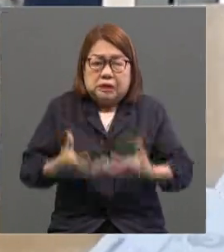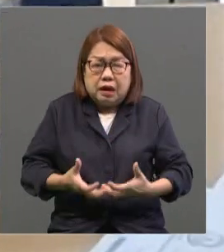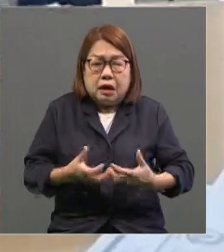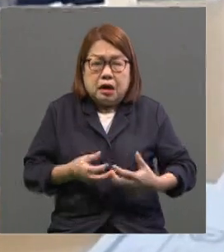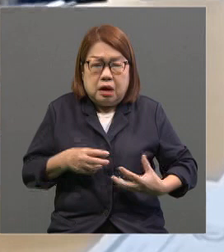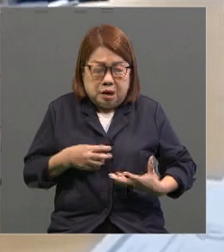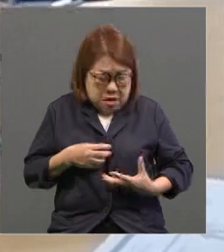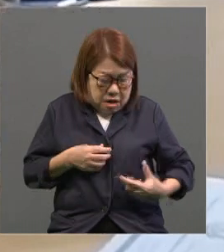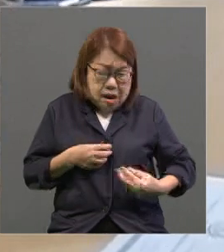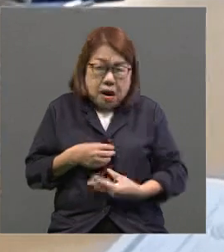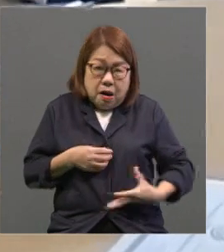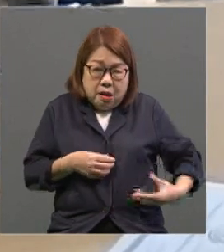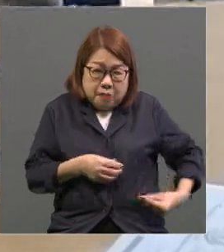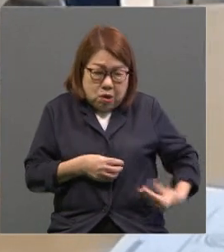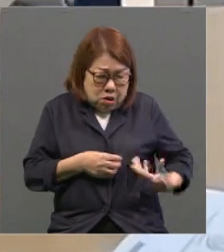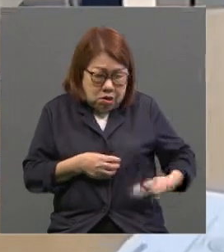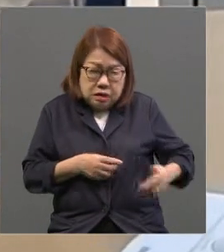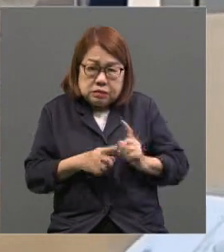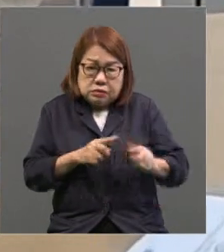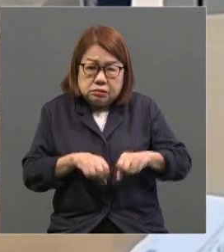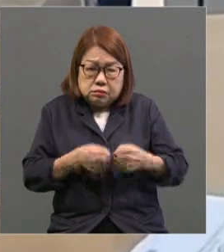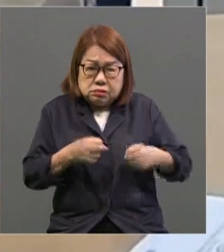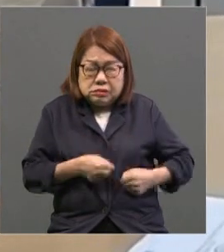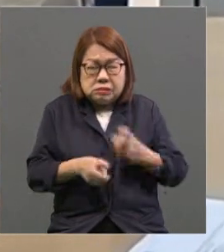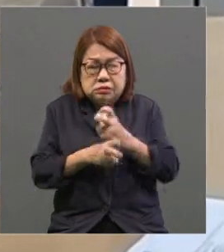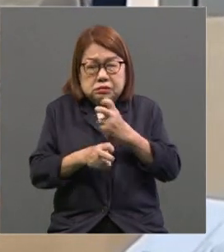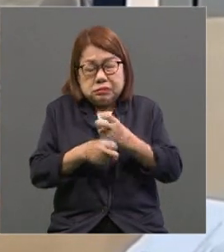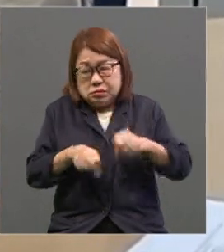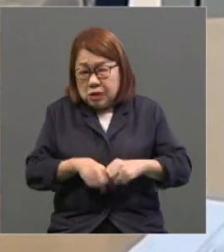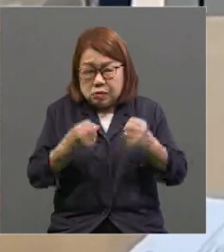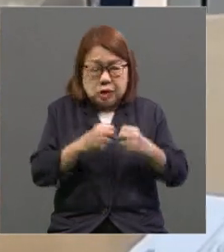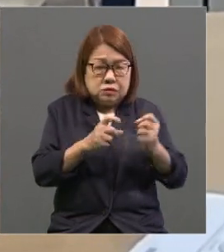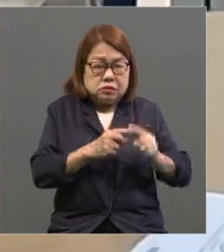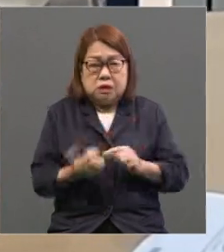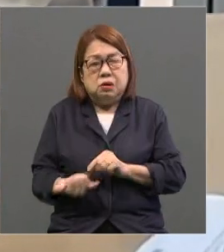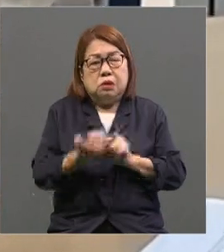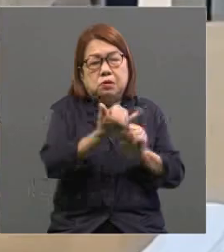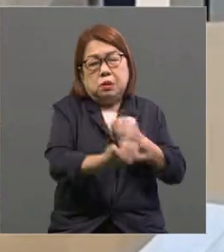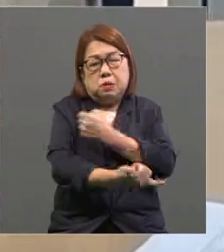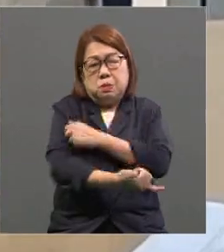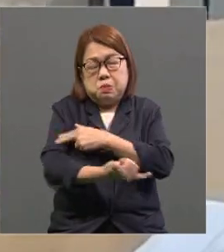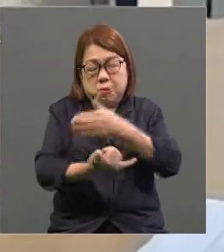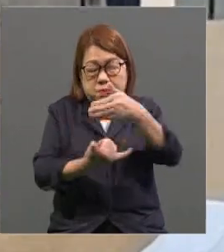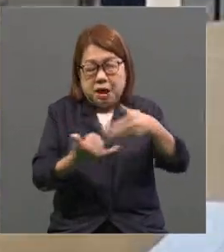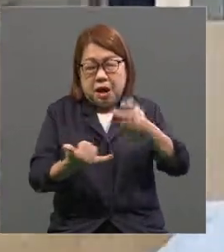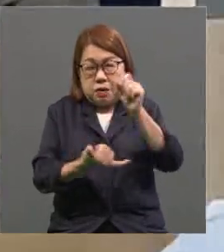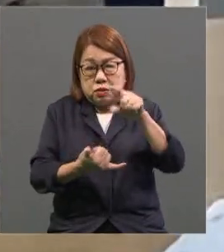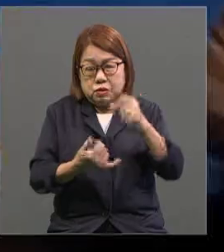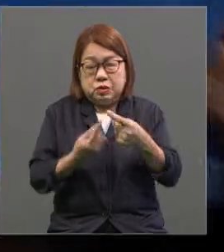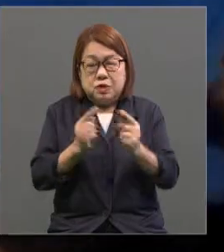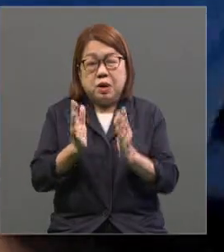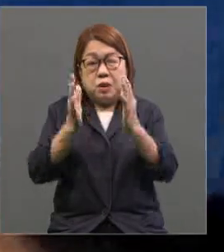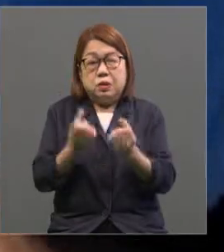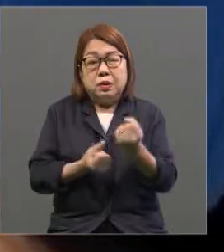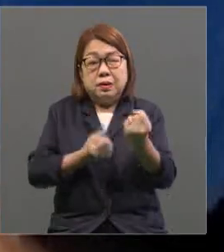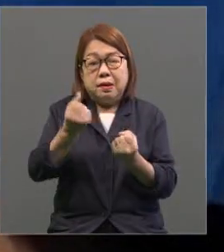ขาดน้ำได้รับบาดเจ็บกระดูกเชิงกรานแตกต้องรีบผ่าตัดด่วนเลยนะฮะแล้วหลังเกิดเหตุคนขับไม่ได้หนี